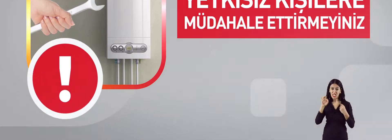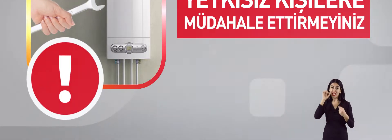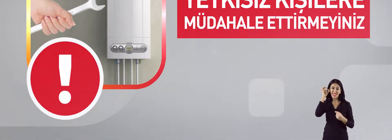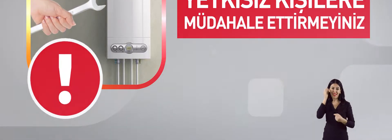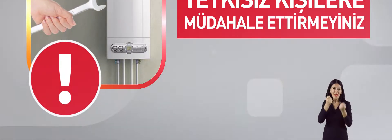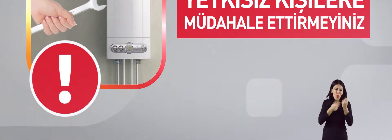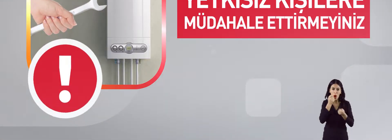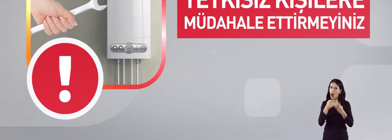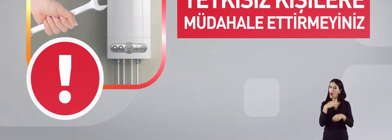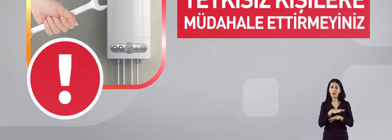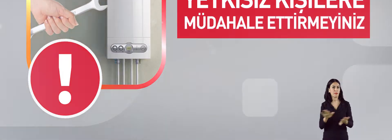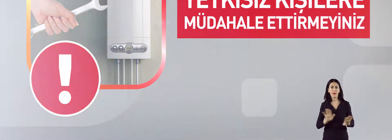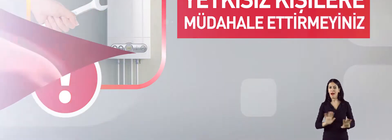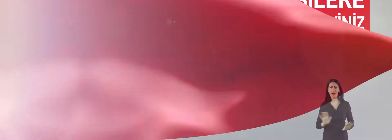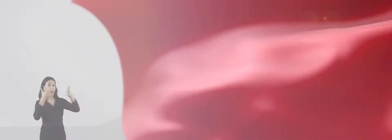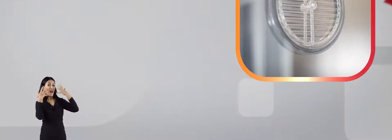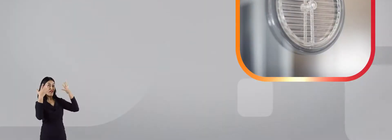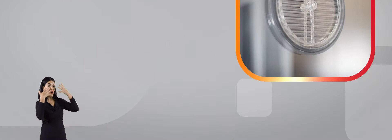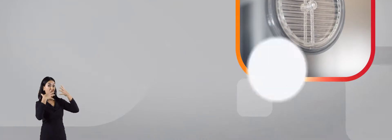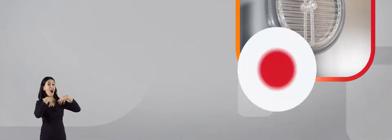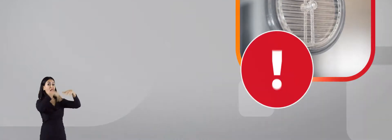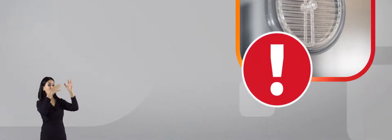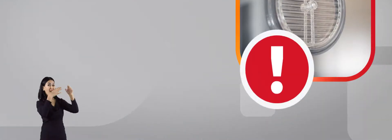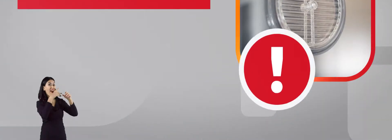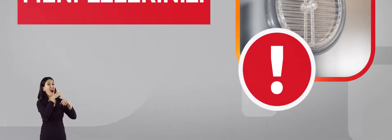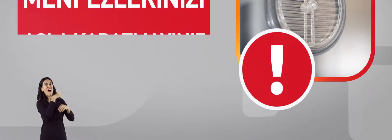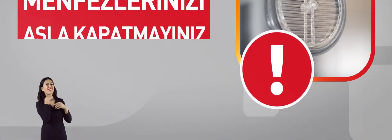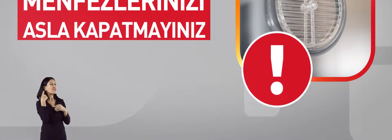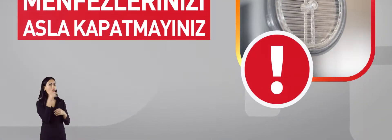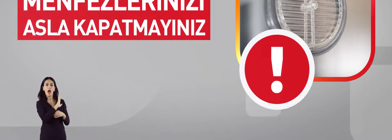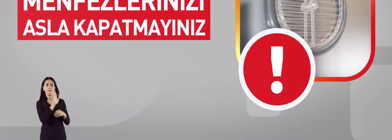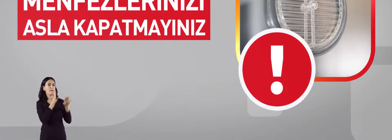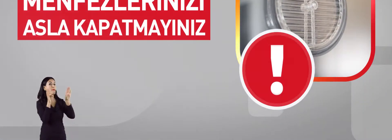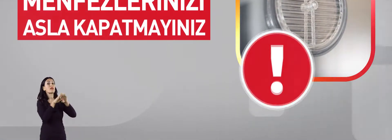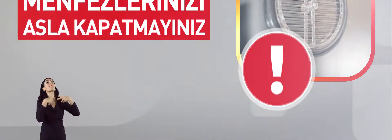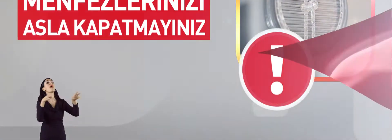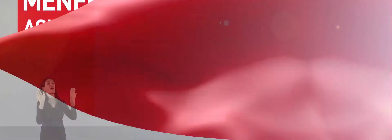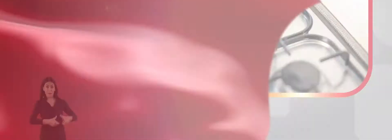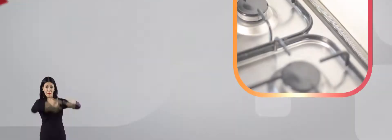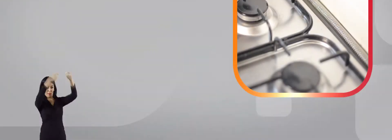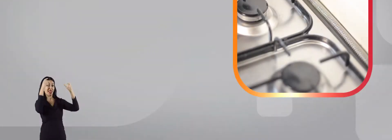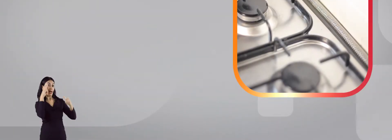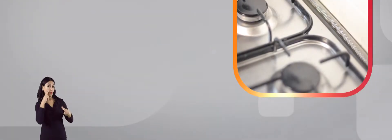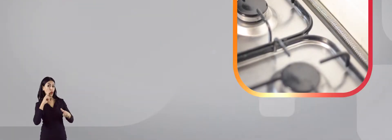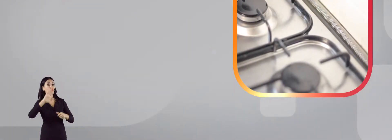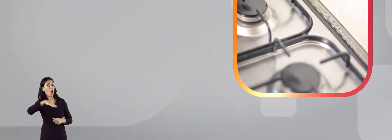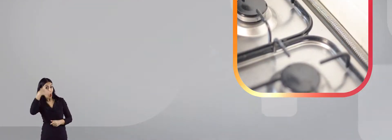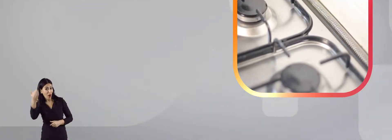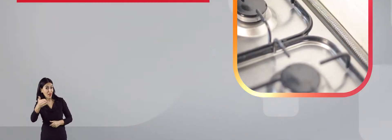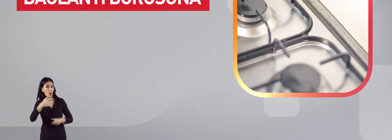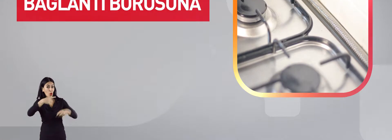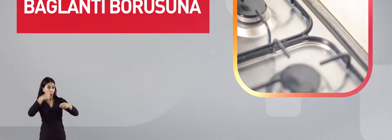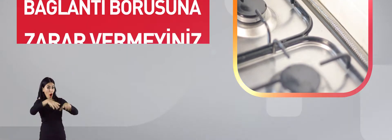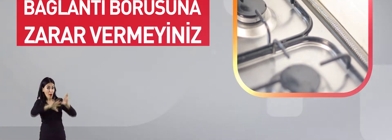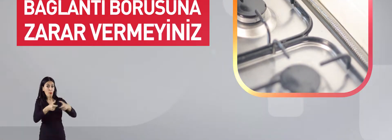yetkisiz kişilere müdahale ettirmez. Havalandırma menfezini asla kapatmaz. Ocağı